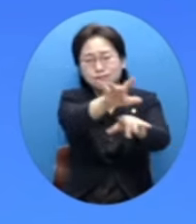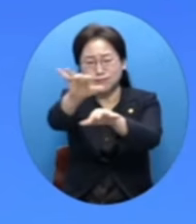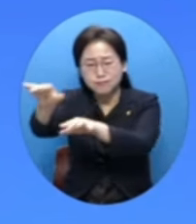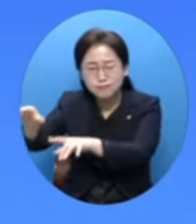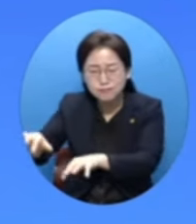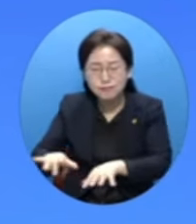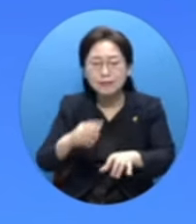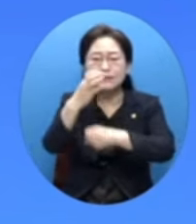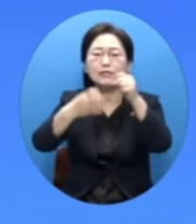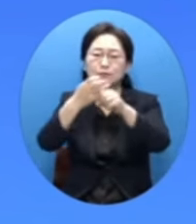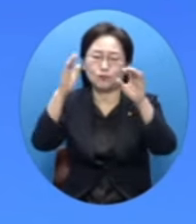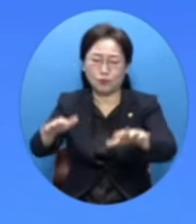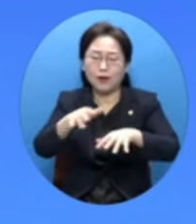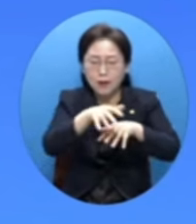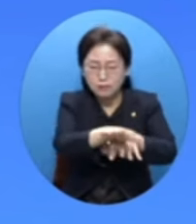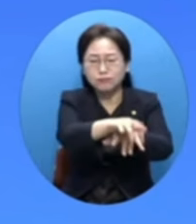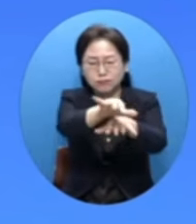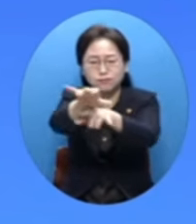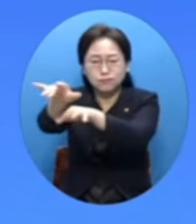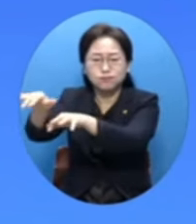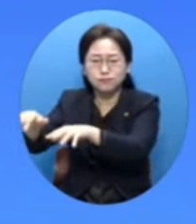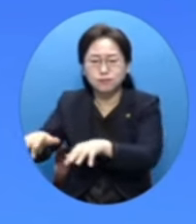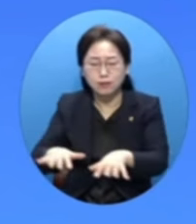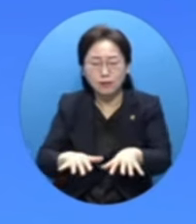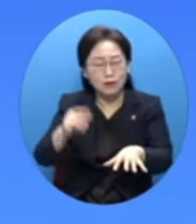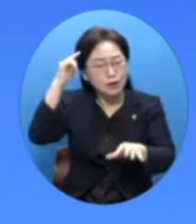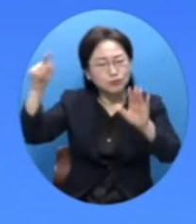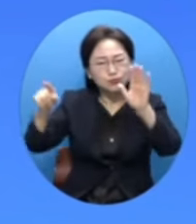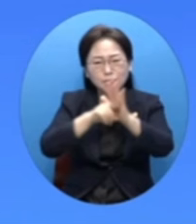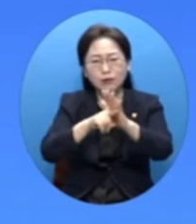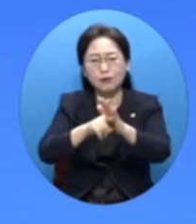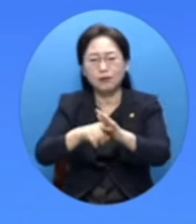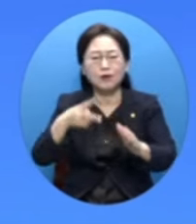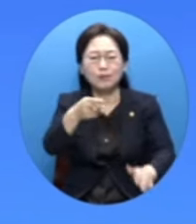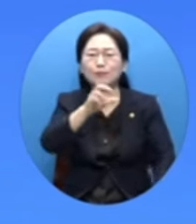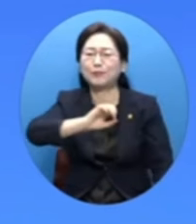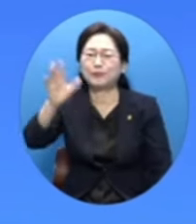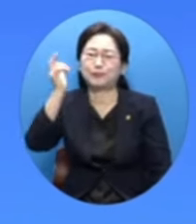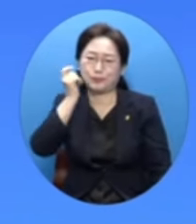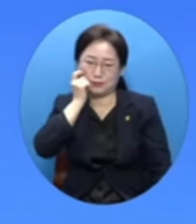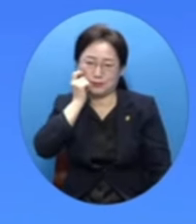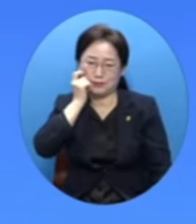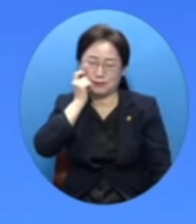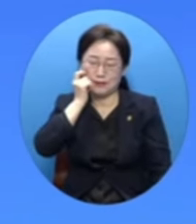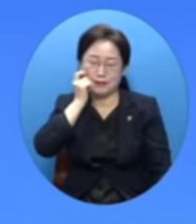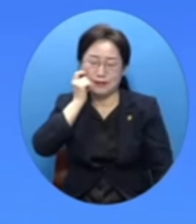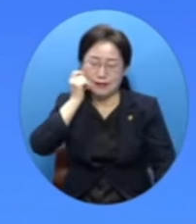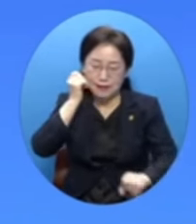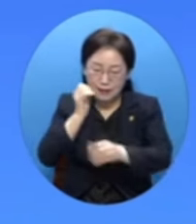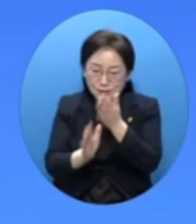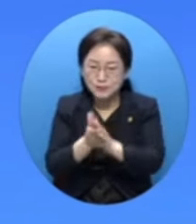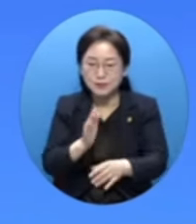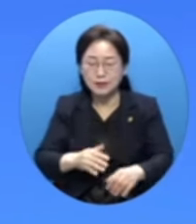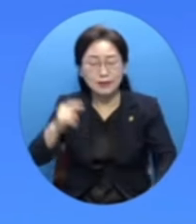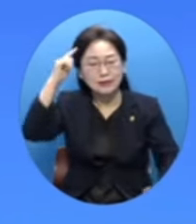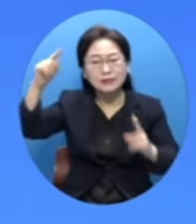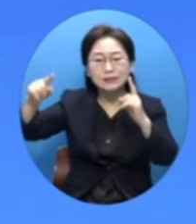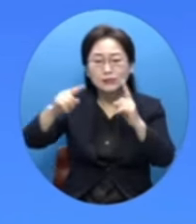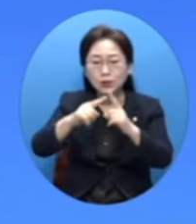동안 돌면서도 그 부정적인 모습을 벗어버리지 못해서 결국은 긍정의 고백을 한 여호수아